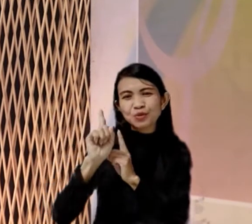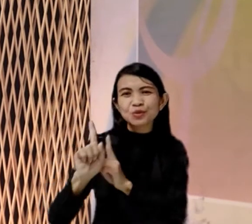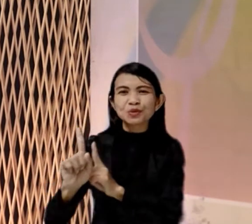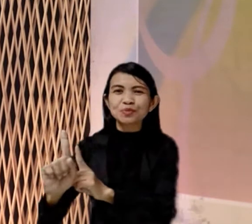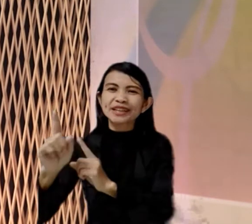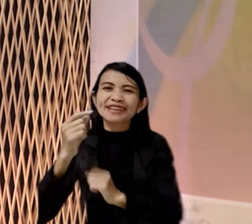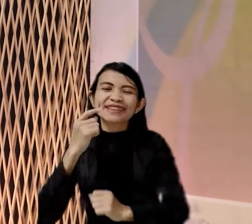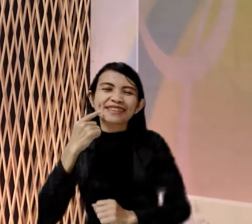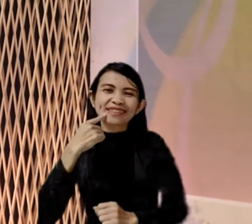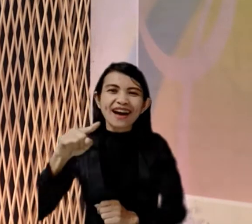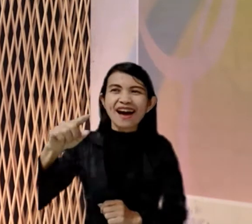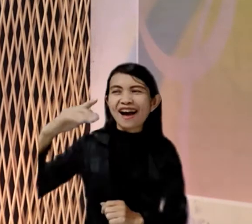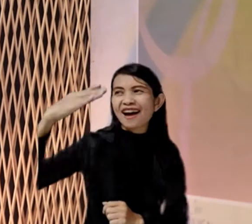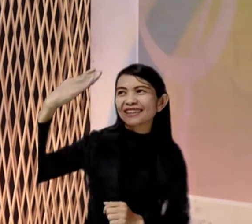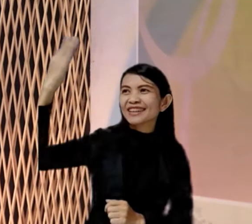perintahnya.